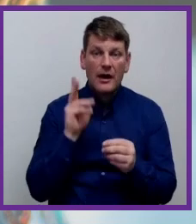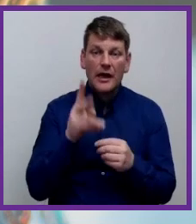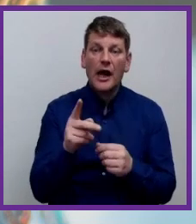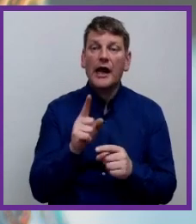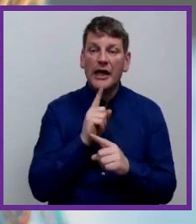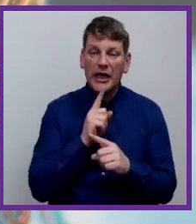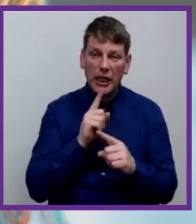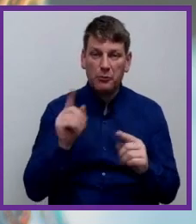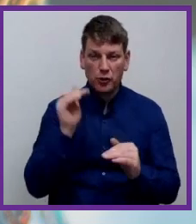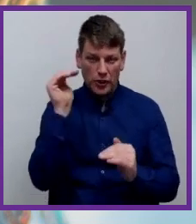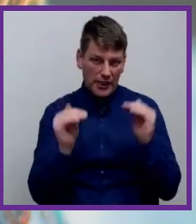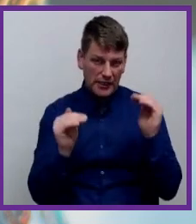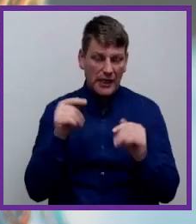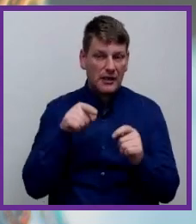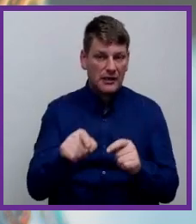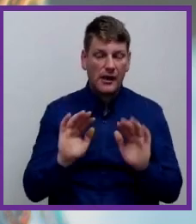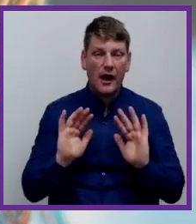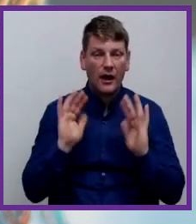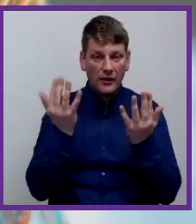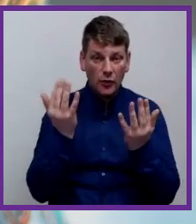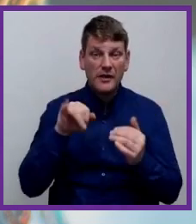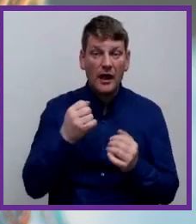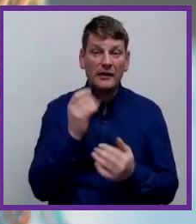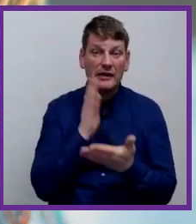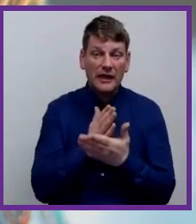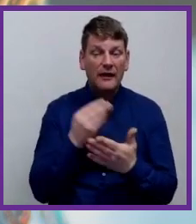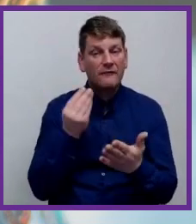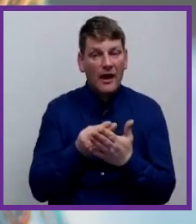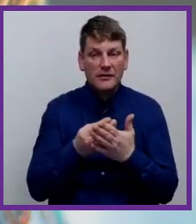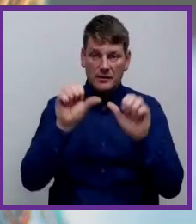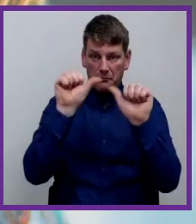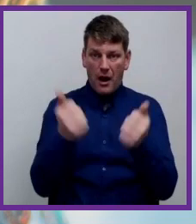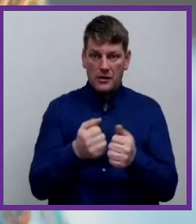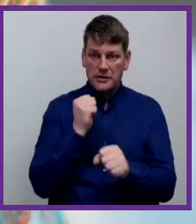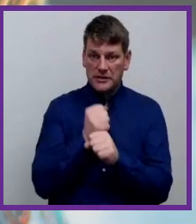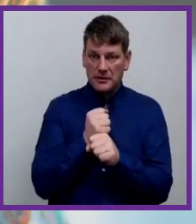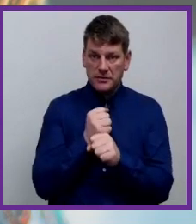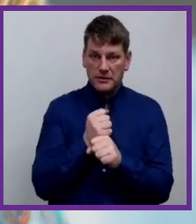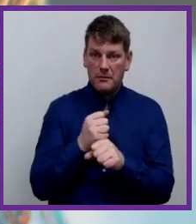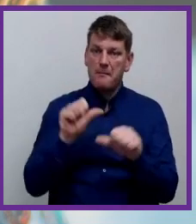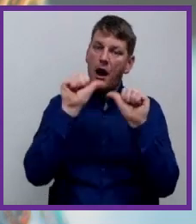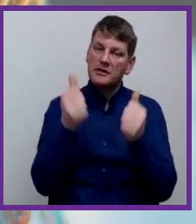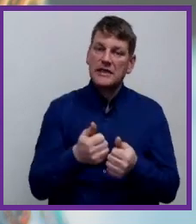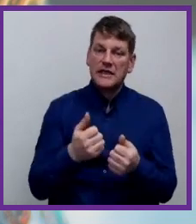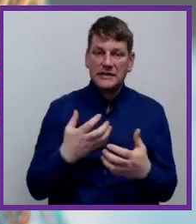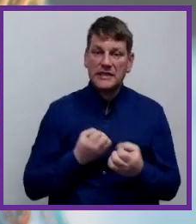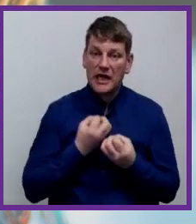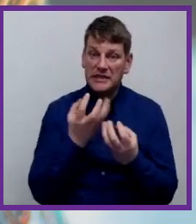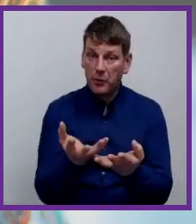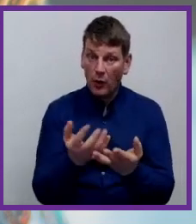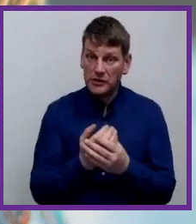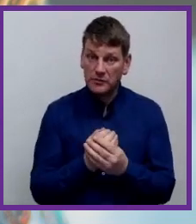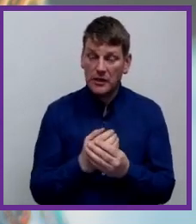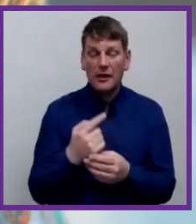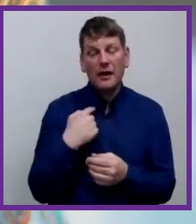īpaši kritēriju tajā gadījumā, ja tiek vērtēts mākslas darbs, mākslinieciskā izpausme. Nu,